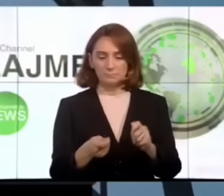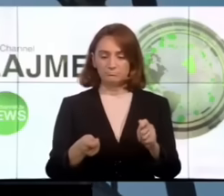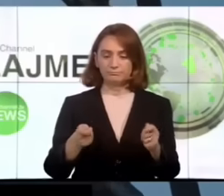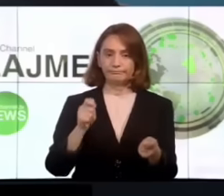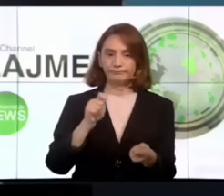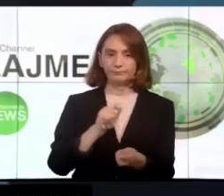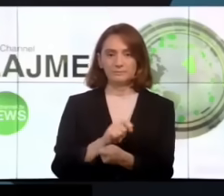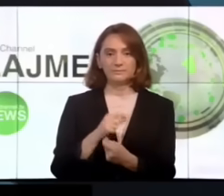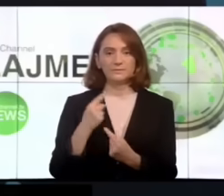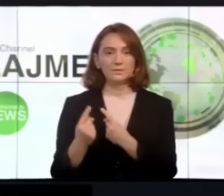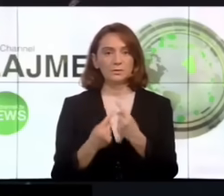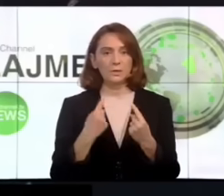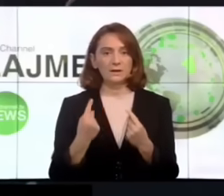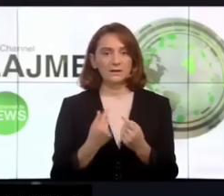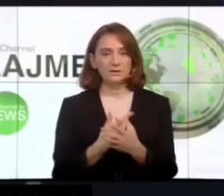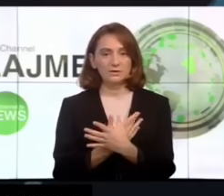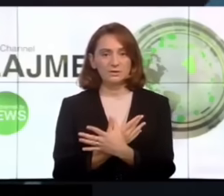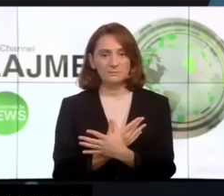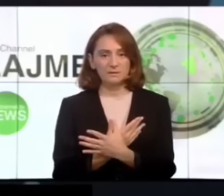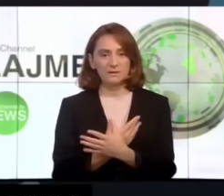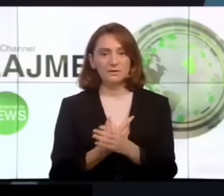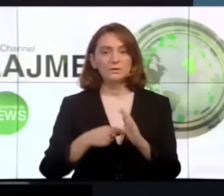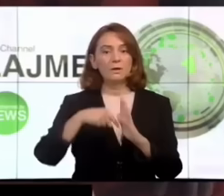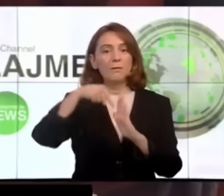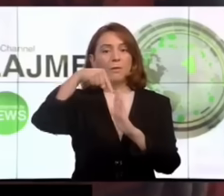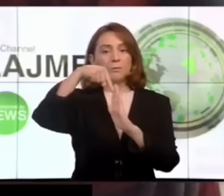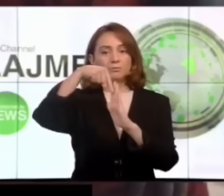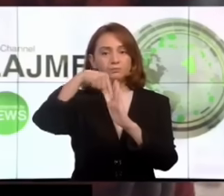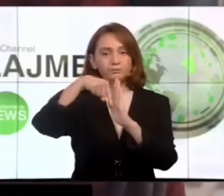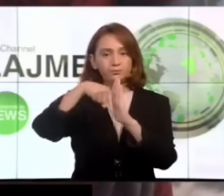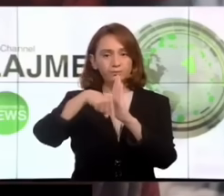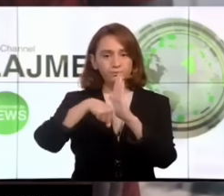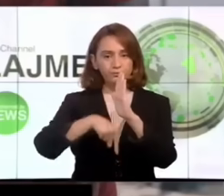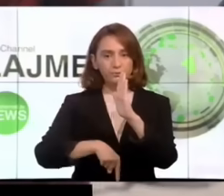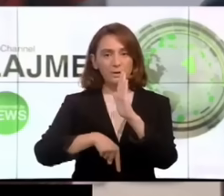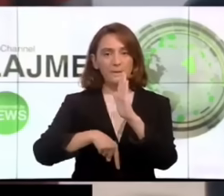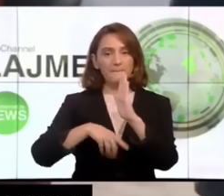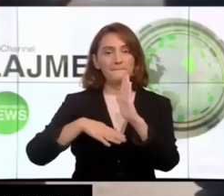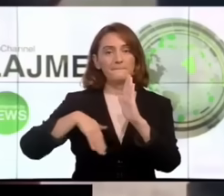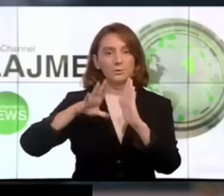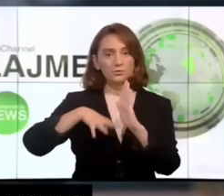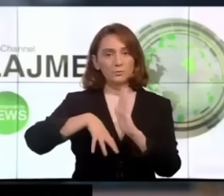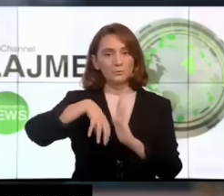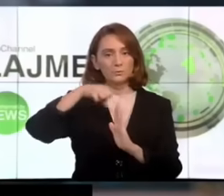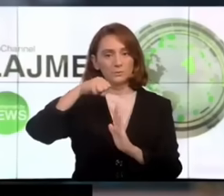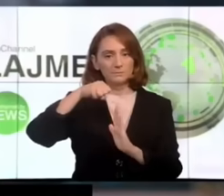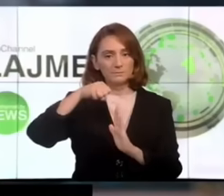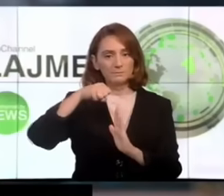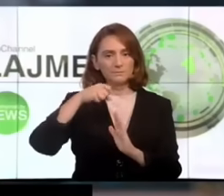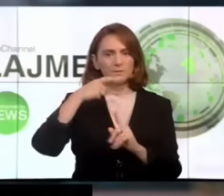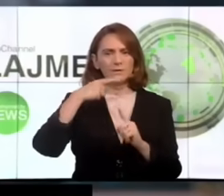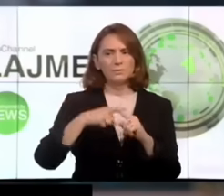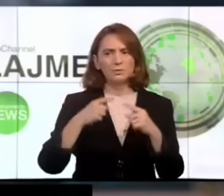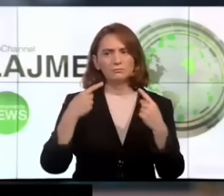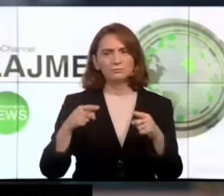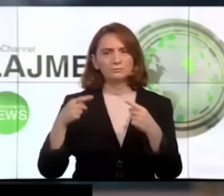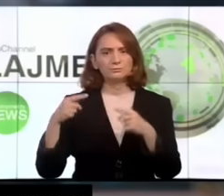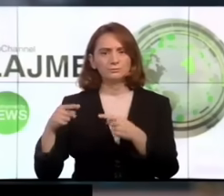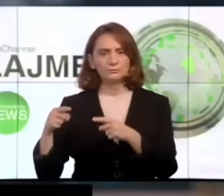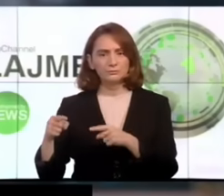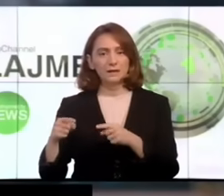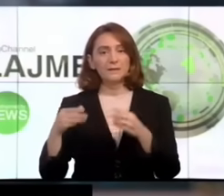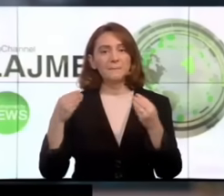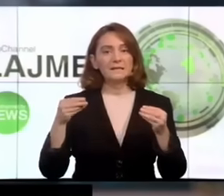Shqipëri, përdorimi shpimeve horizontale, pompave, PCP, injektimit me polimer dhe shpimet termale